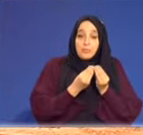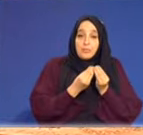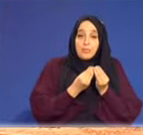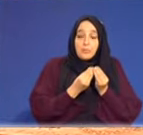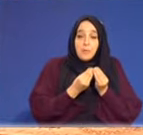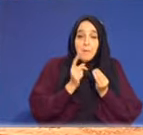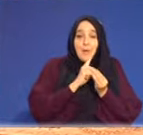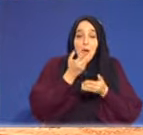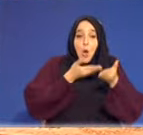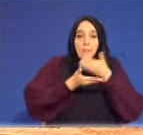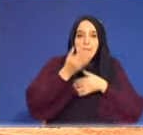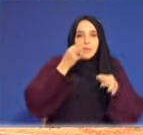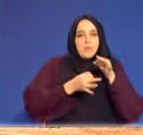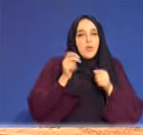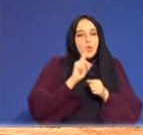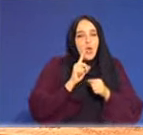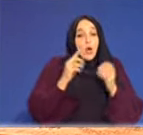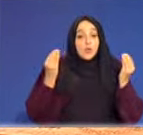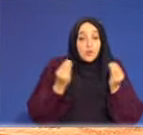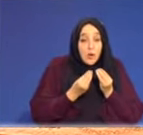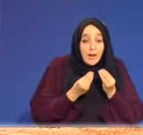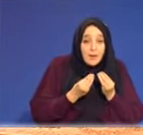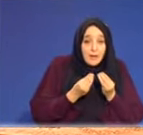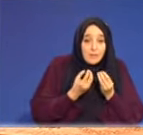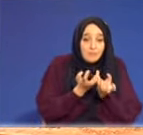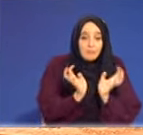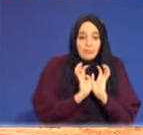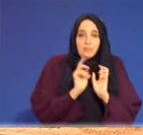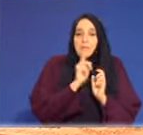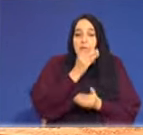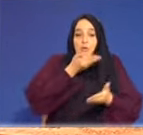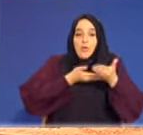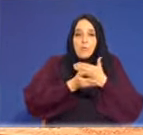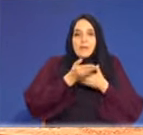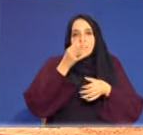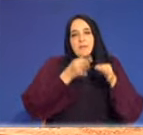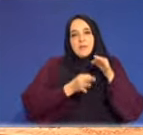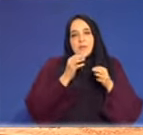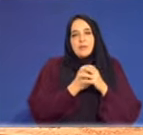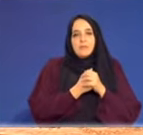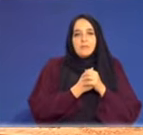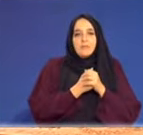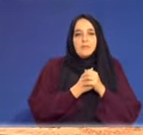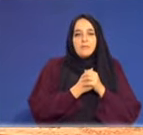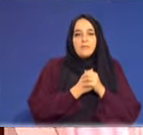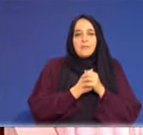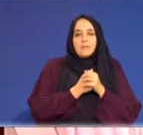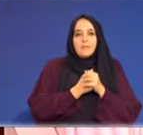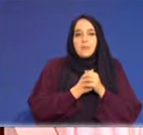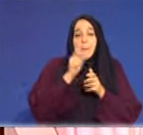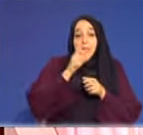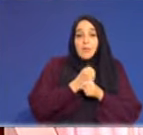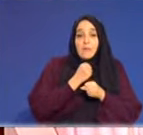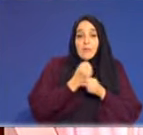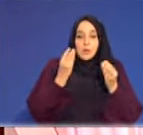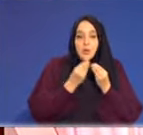بديلا عن القضاء، نعم. إن مجالس الصلح التي يشرف عليها رجال ونساء